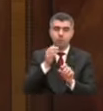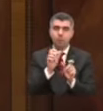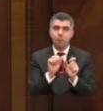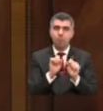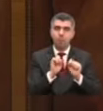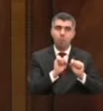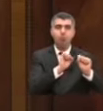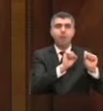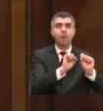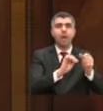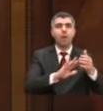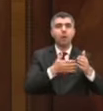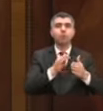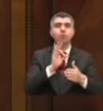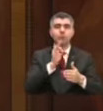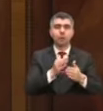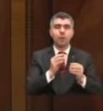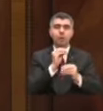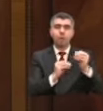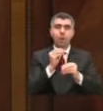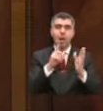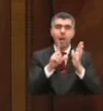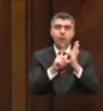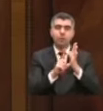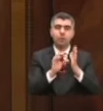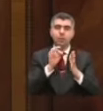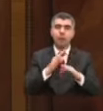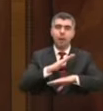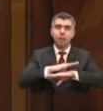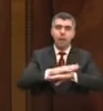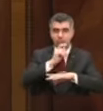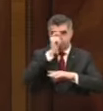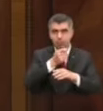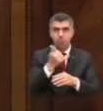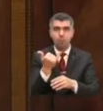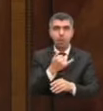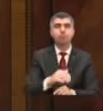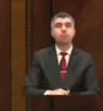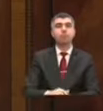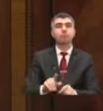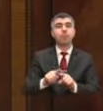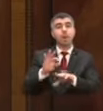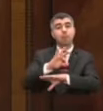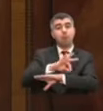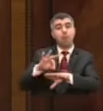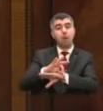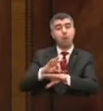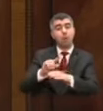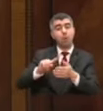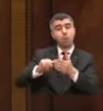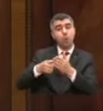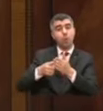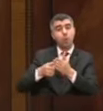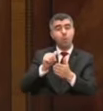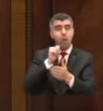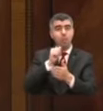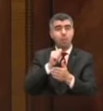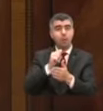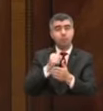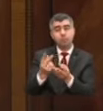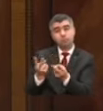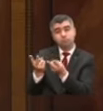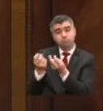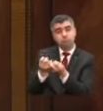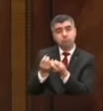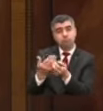اي اللي كيتجاوز القانون والمكتب الوطني الاخوان دار تسهيلات وعلن عليها لان البعض تيقول عطيونا المعطيات راه